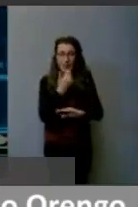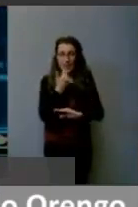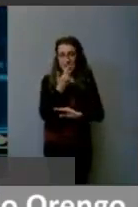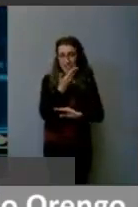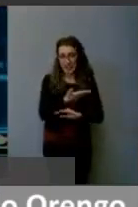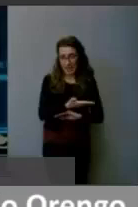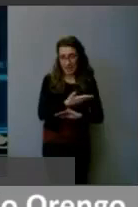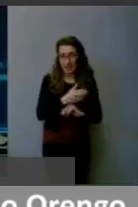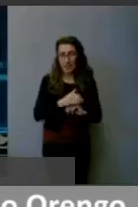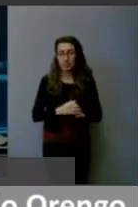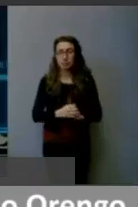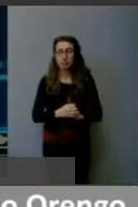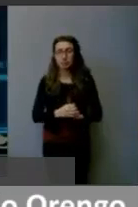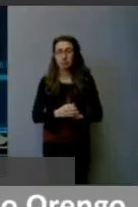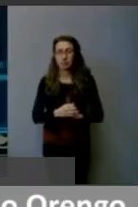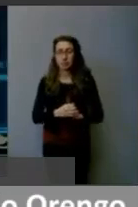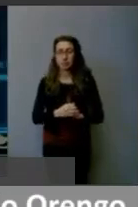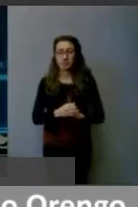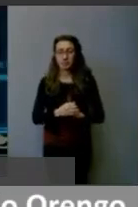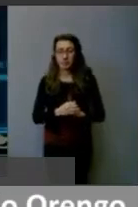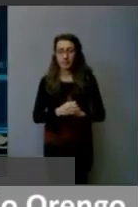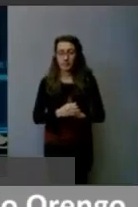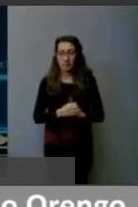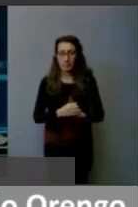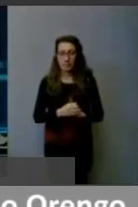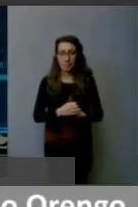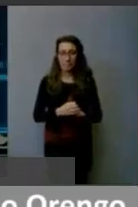di quanto appena lei ha esposto.